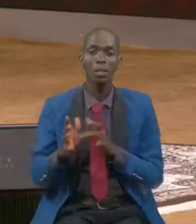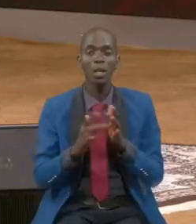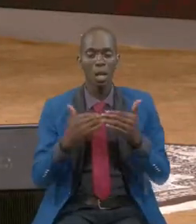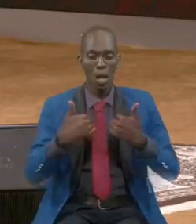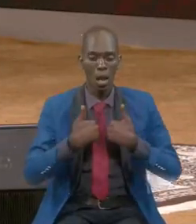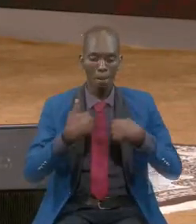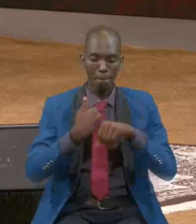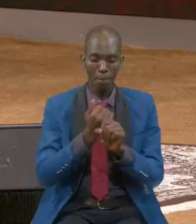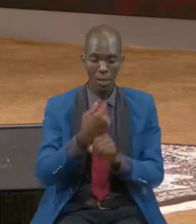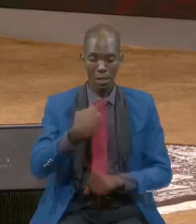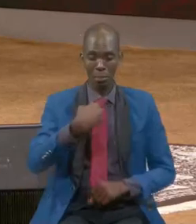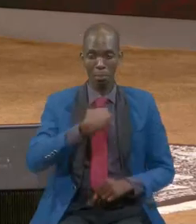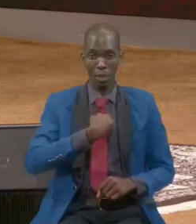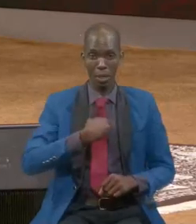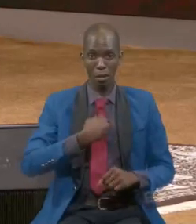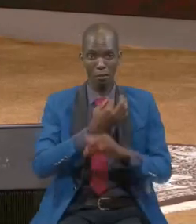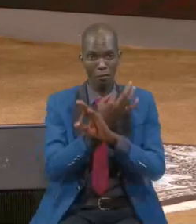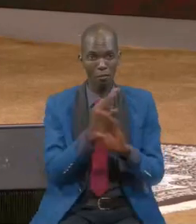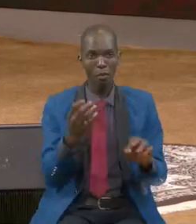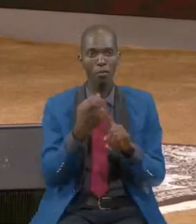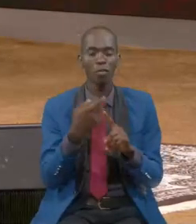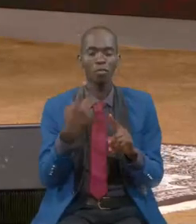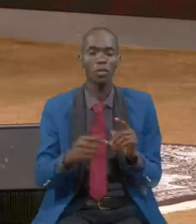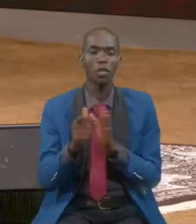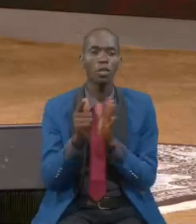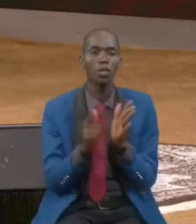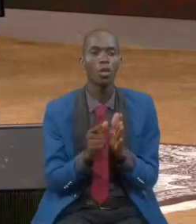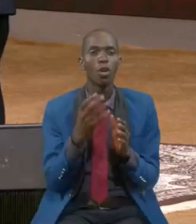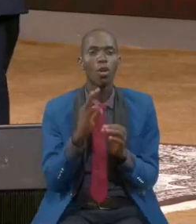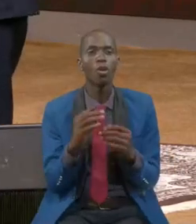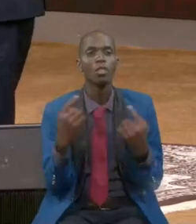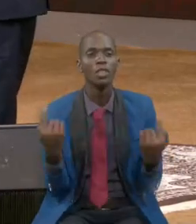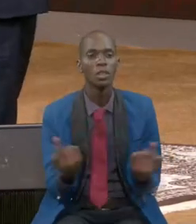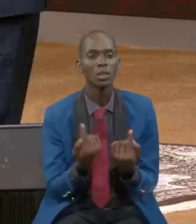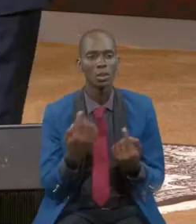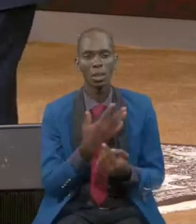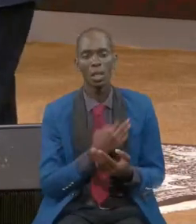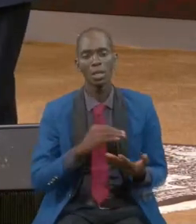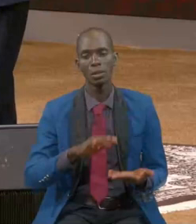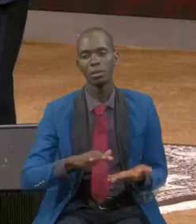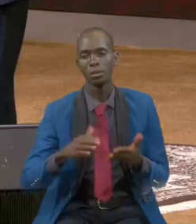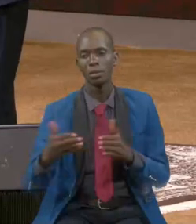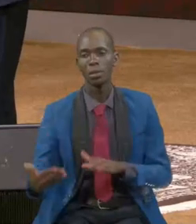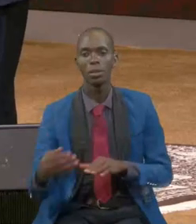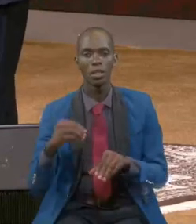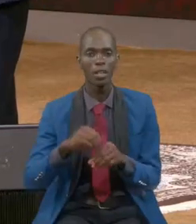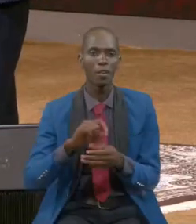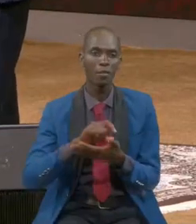affranchi de la loi du péché et de la mort. Verset